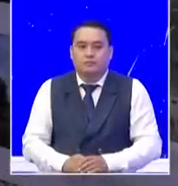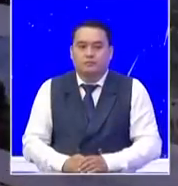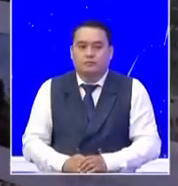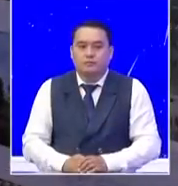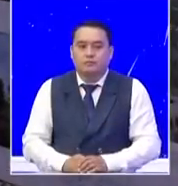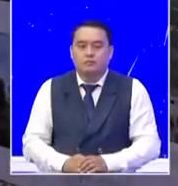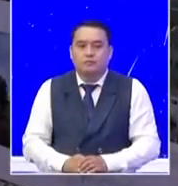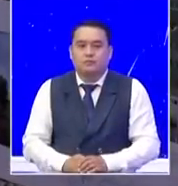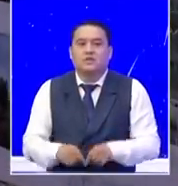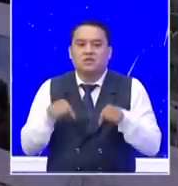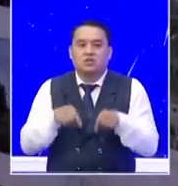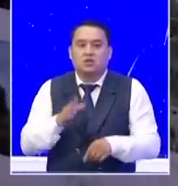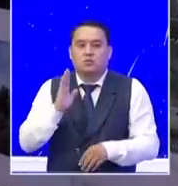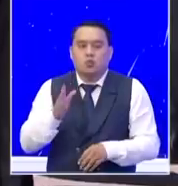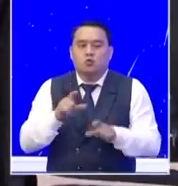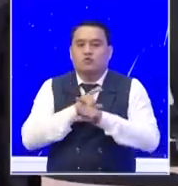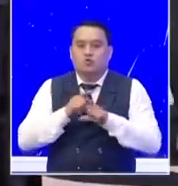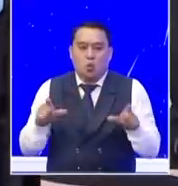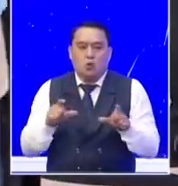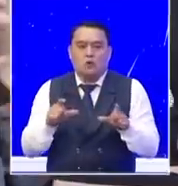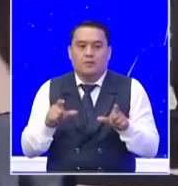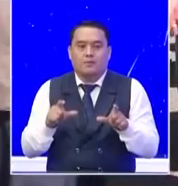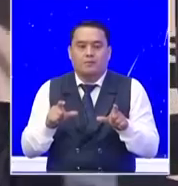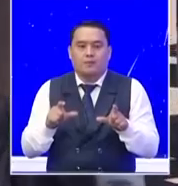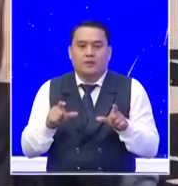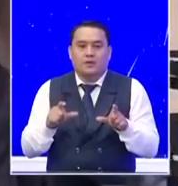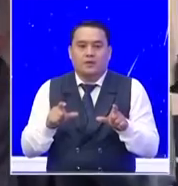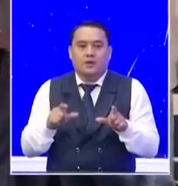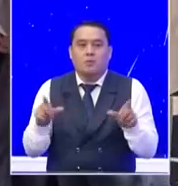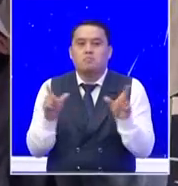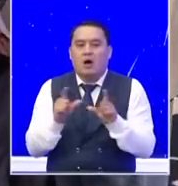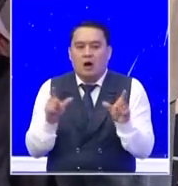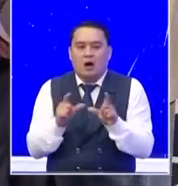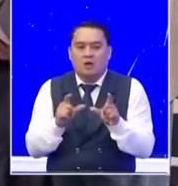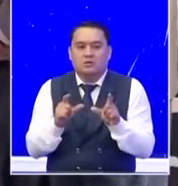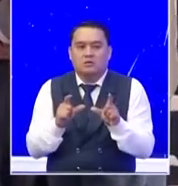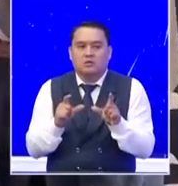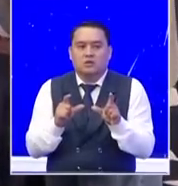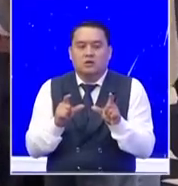будет эта школа, но магазин, там еще